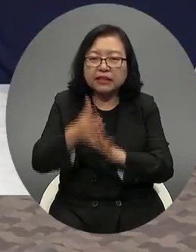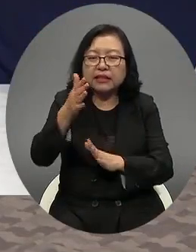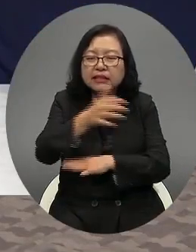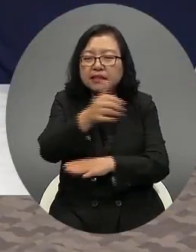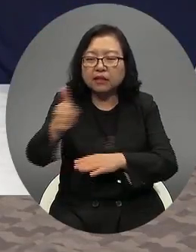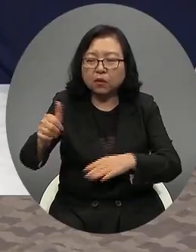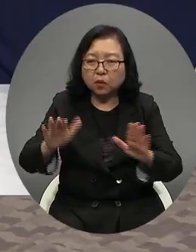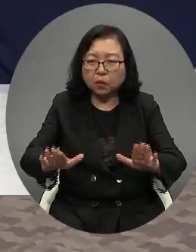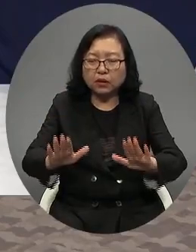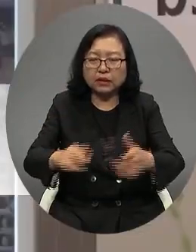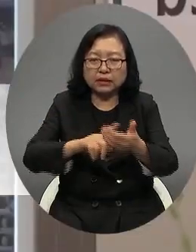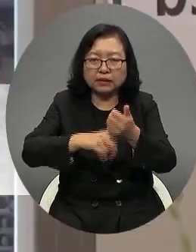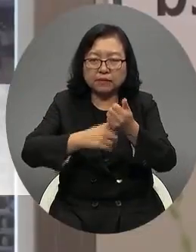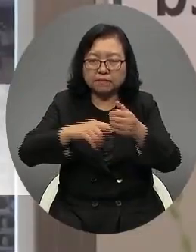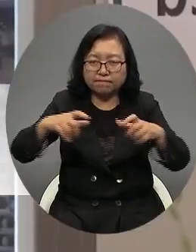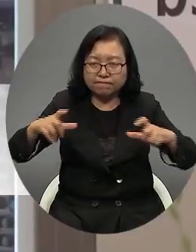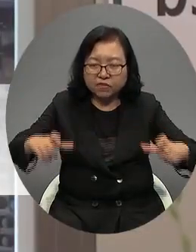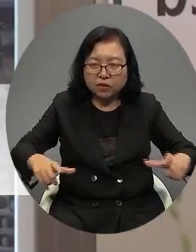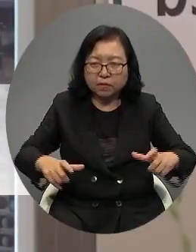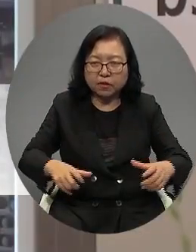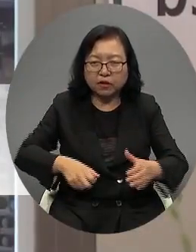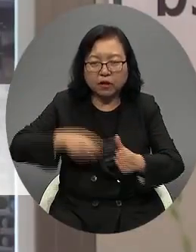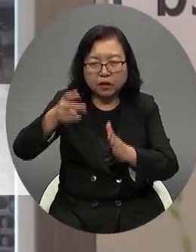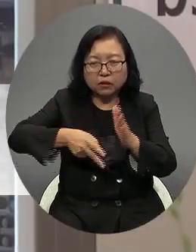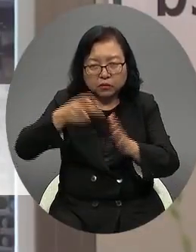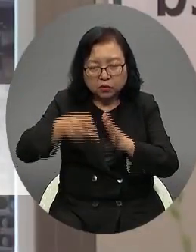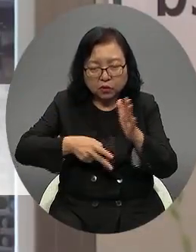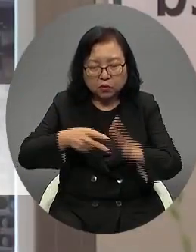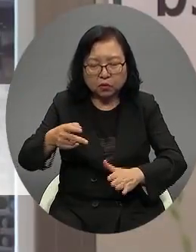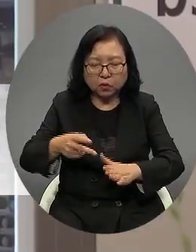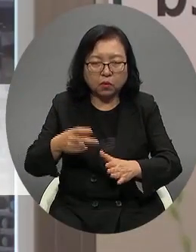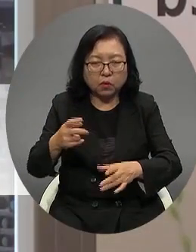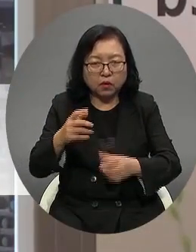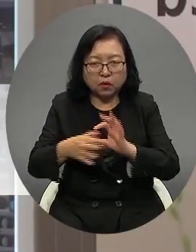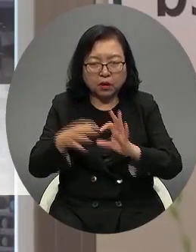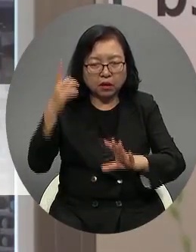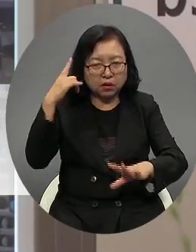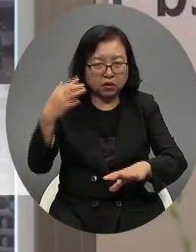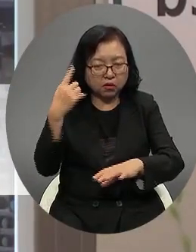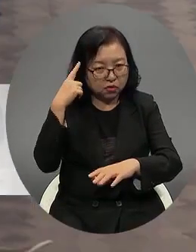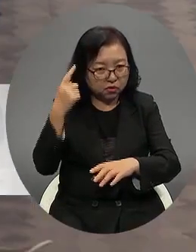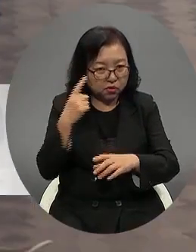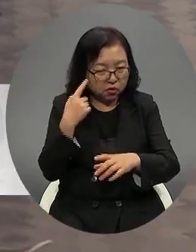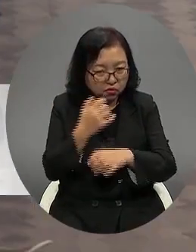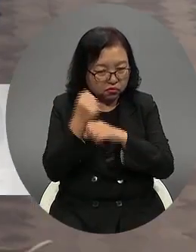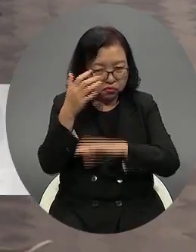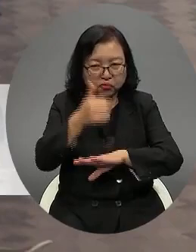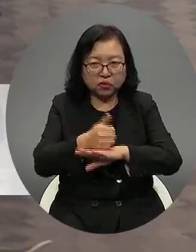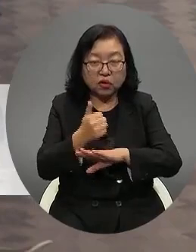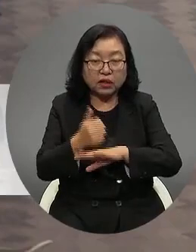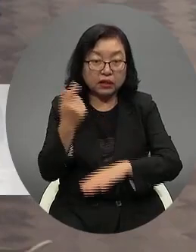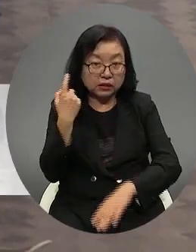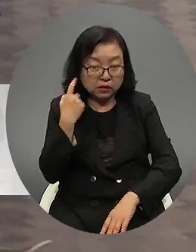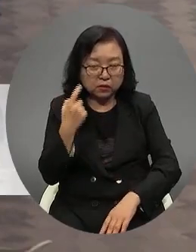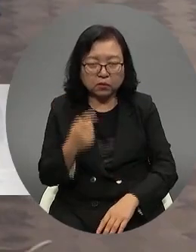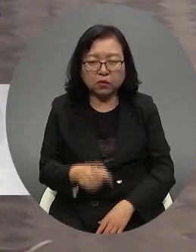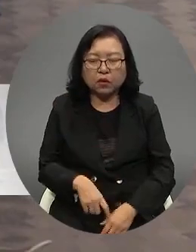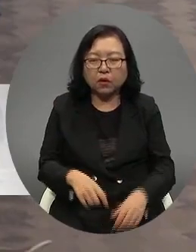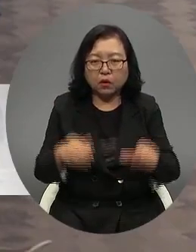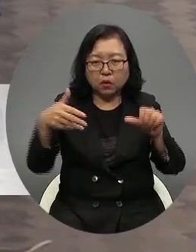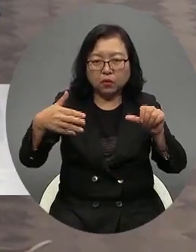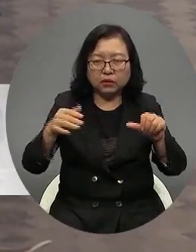관광단지에서 중부권 동서 횡단철도 용역 보고를 듣고 5차 국가철도망 계획에 반영하기 위한